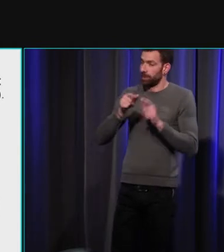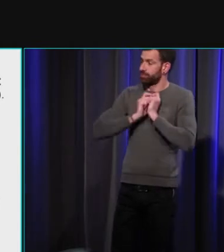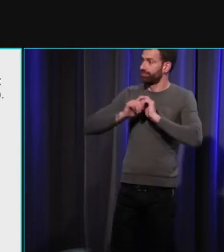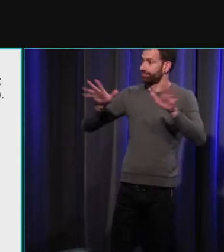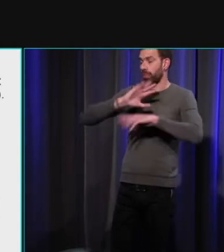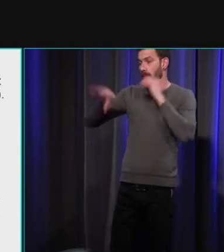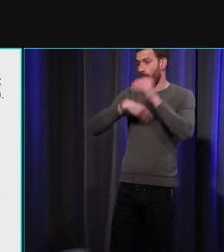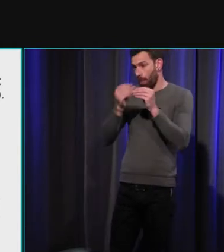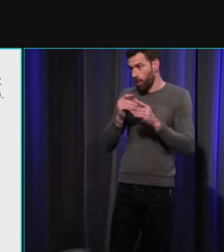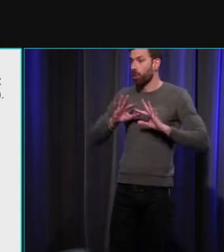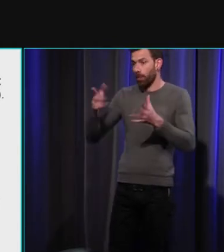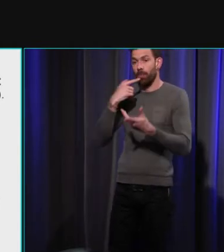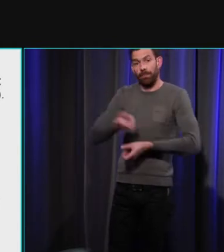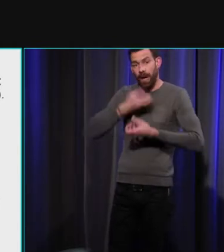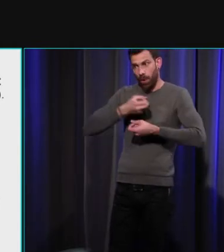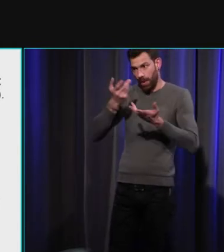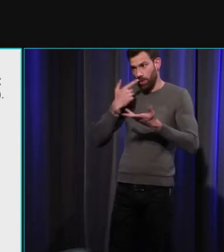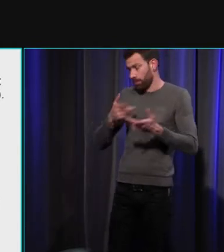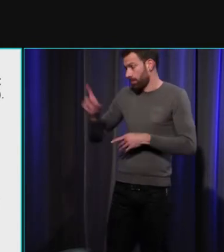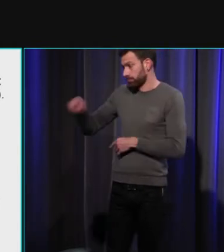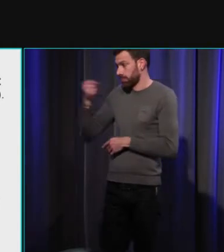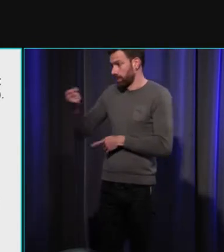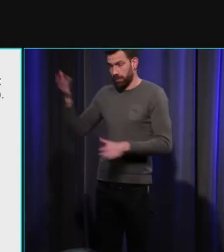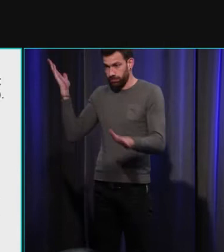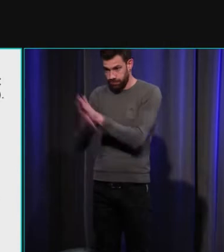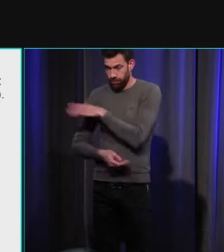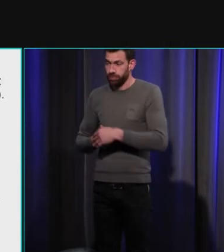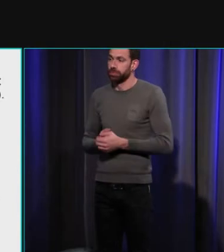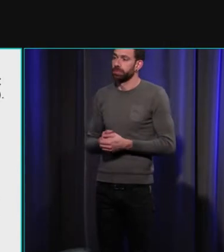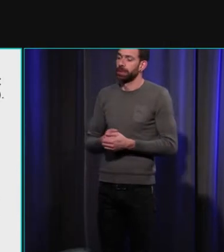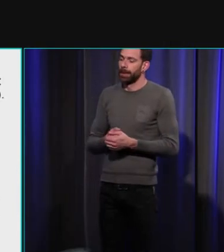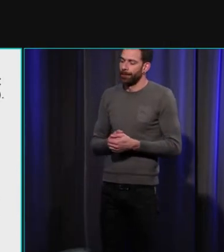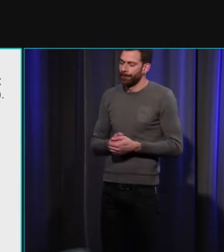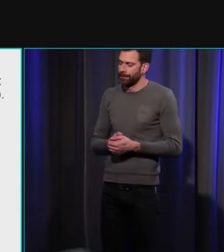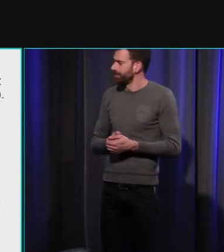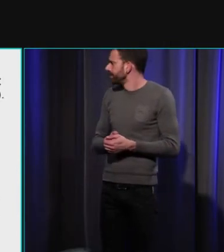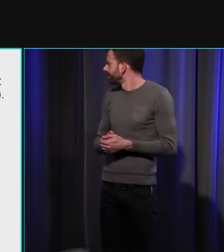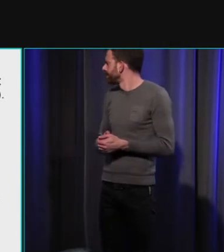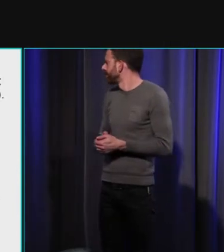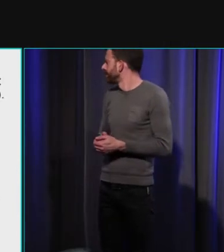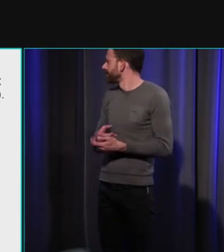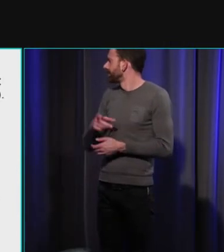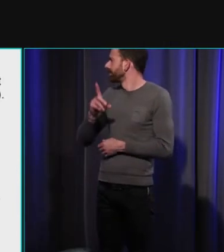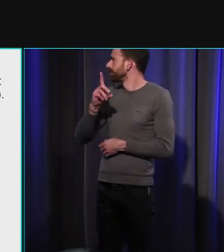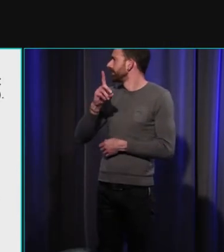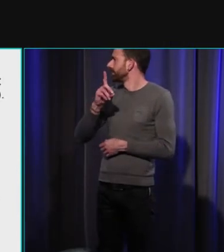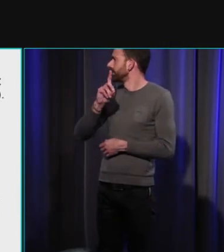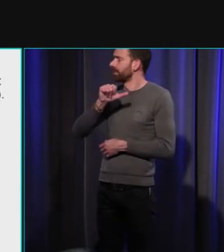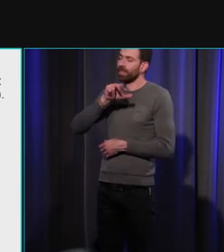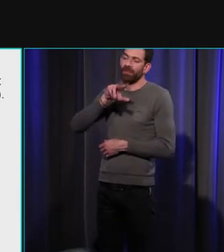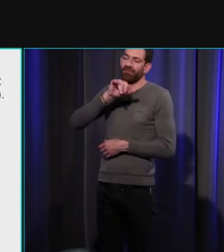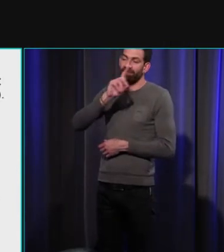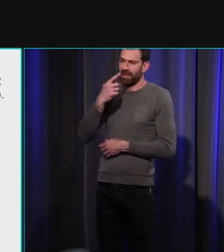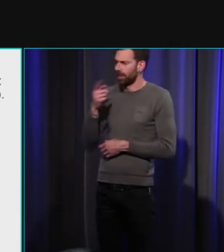les p a perdu david qui avançaient sur goliat lui disait alors quand on passe powerpoint parfois dans un autre ordinateur